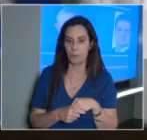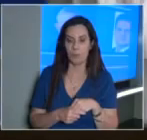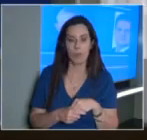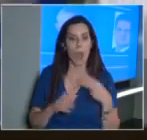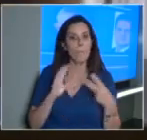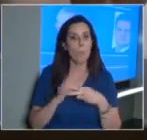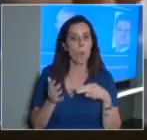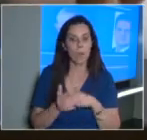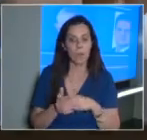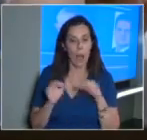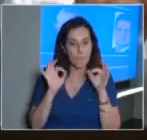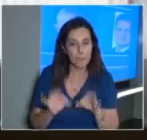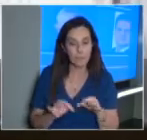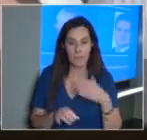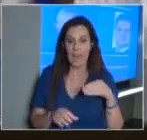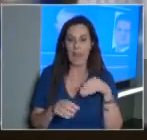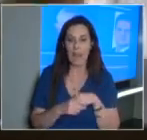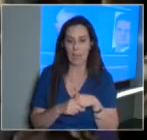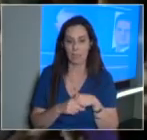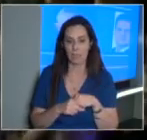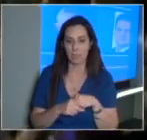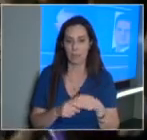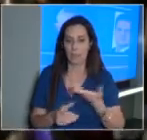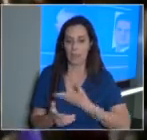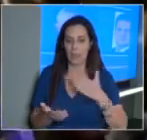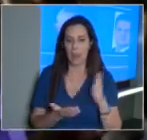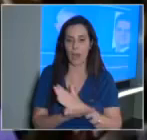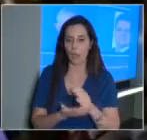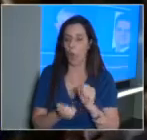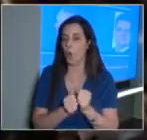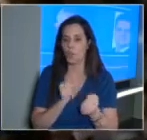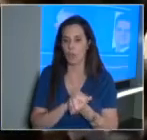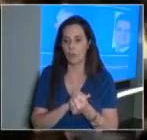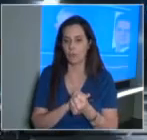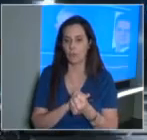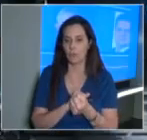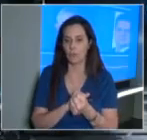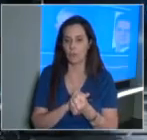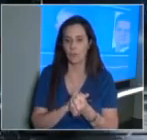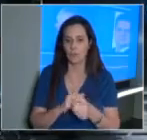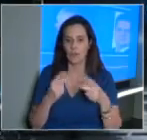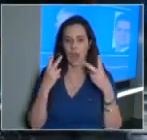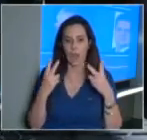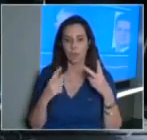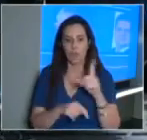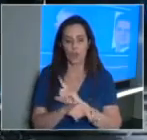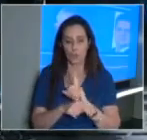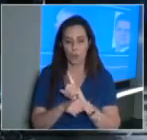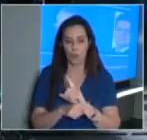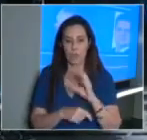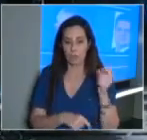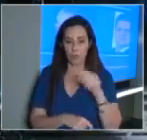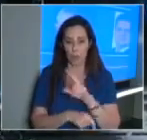המערכת הפוליטית בצורה אמיתית ונהיה חלק מקבלי ההחלטות, או שהערכים של התקופה שתבוא,